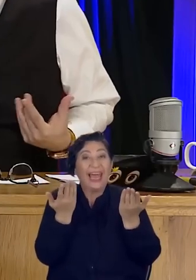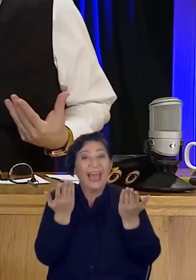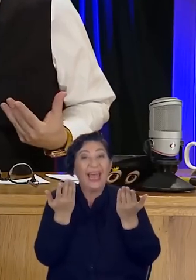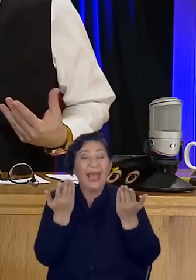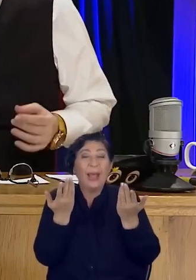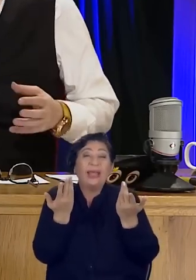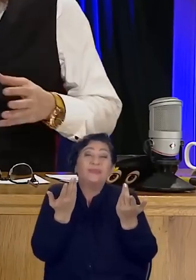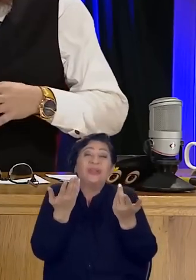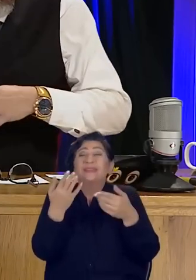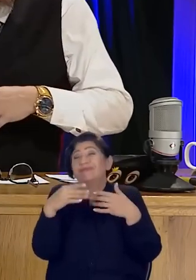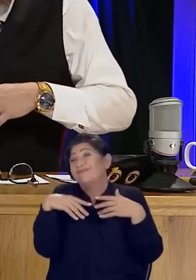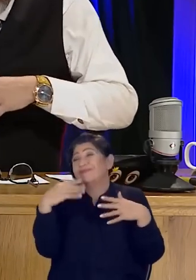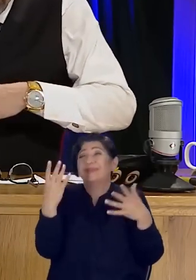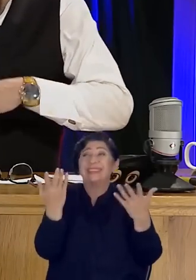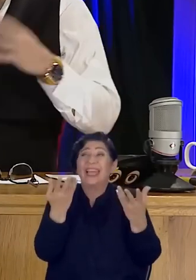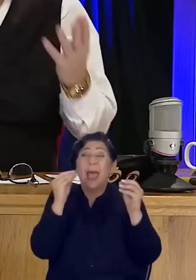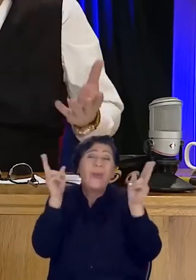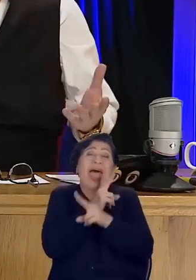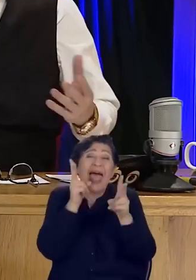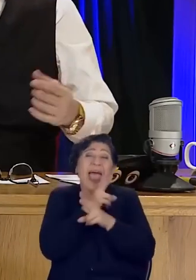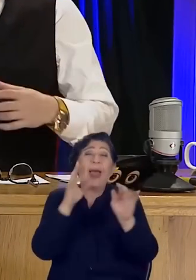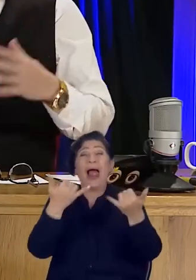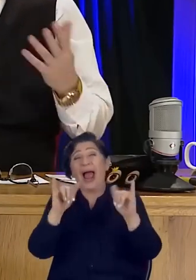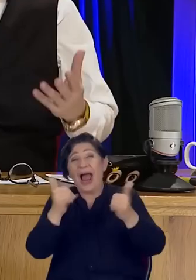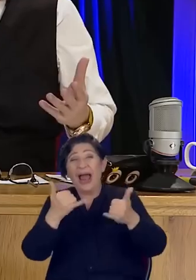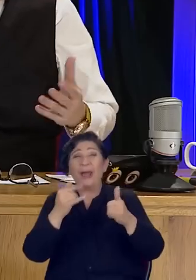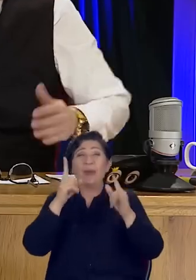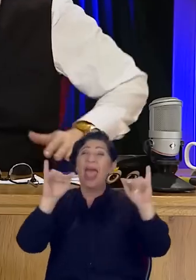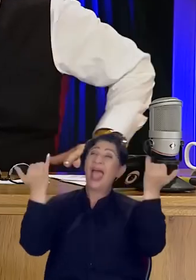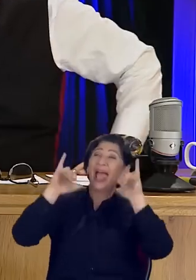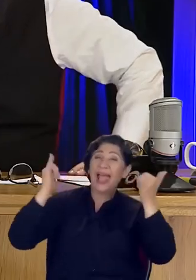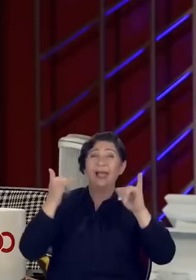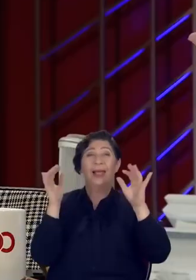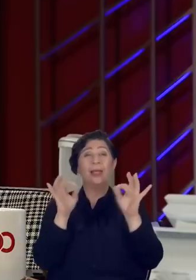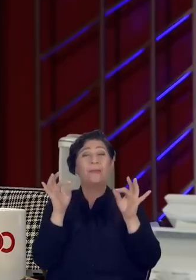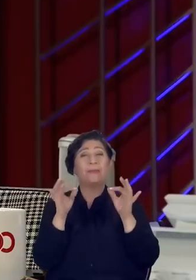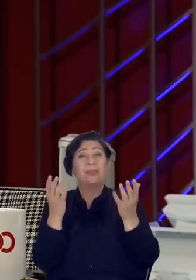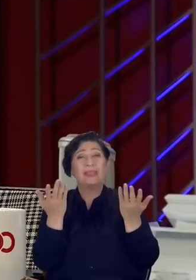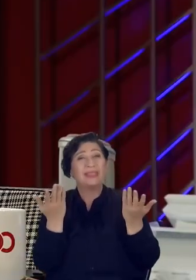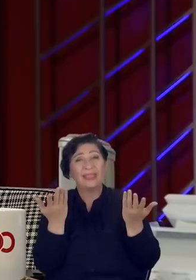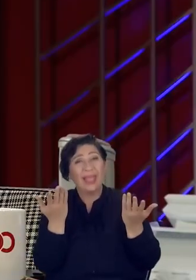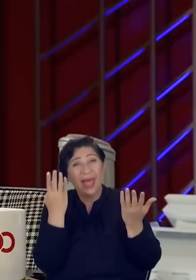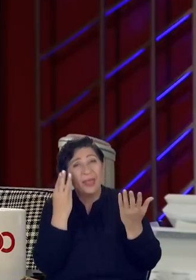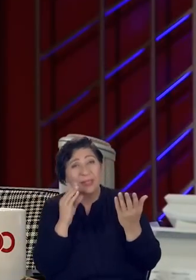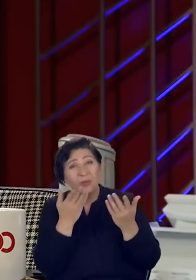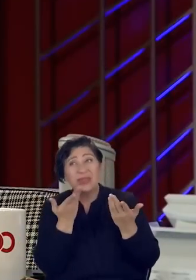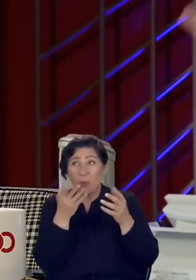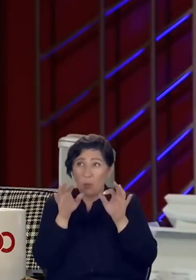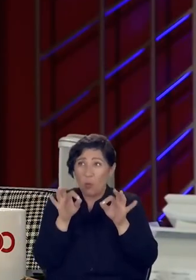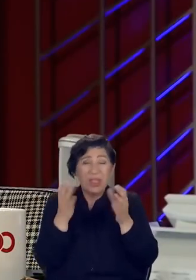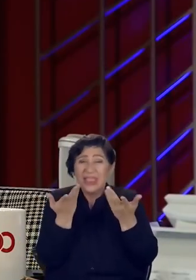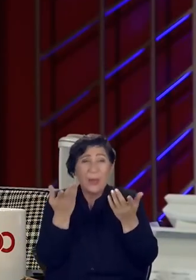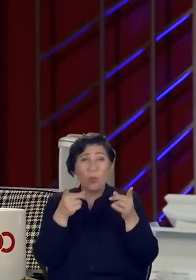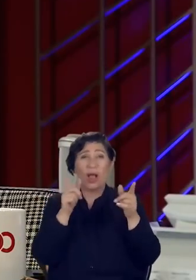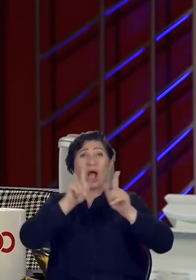bana laubalilik gibi geliyor. Yani sürekli bir şamata, sürekli bir eğlence. Ne var bu sanatçılarda sizce? Yani neden